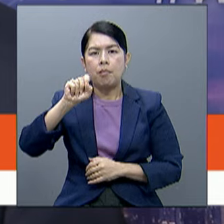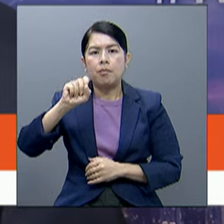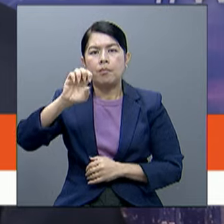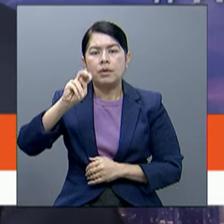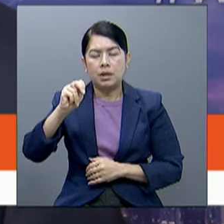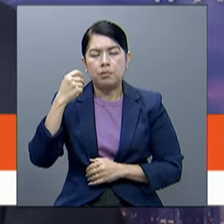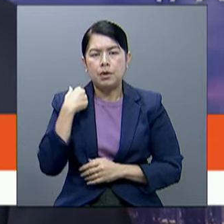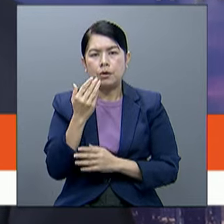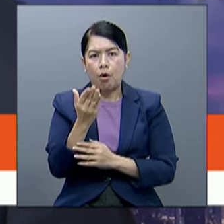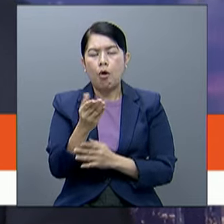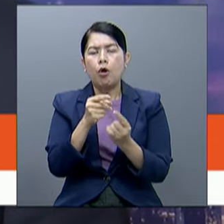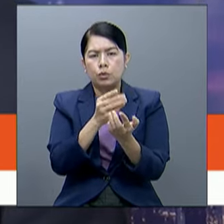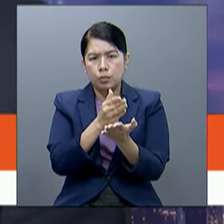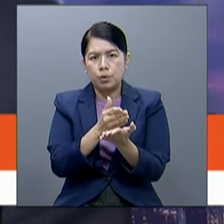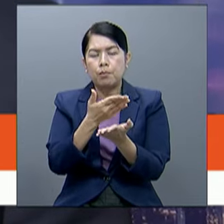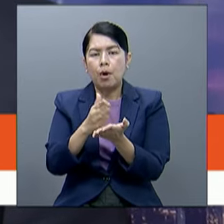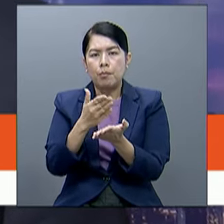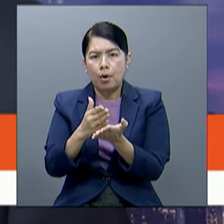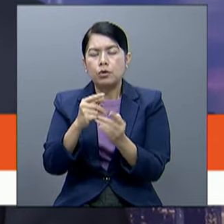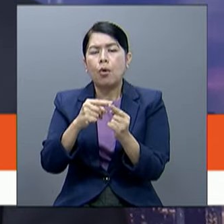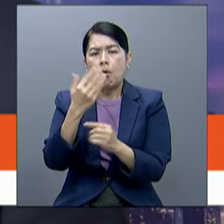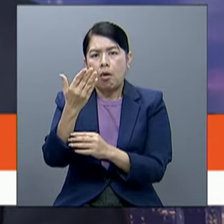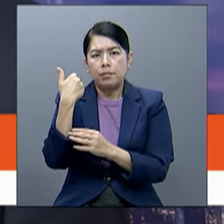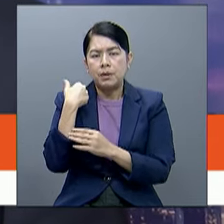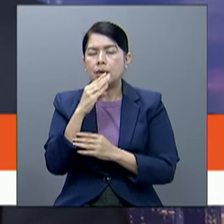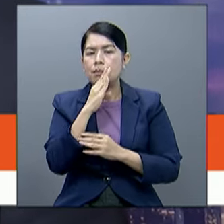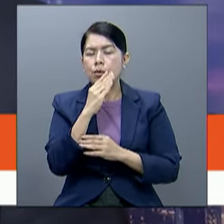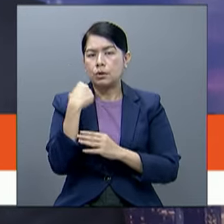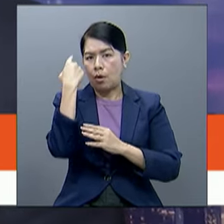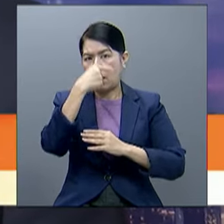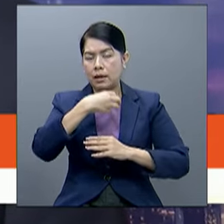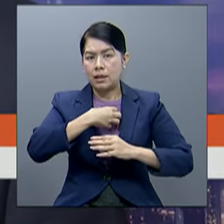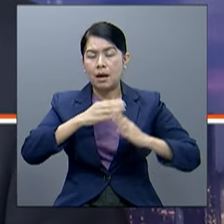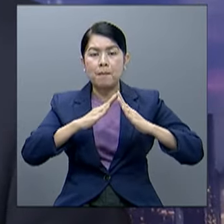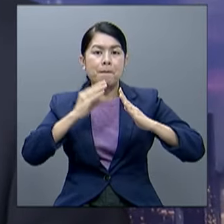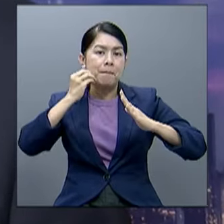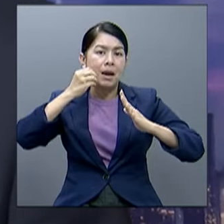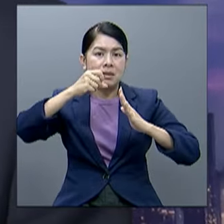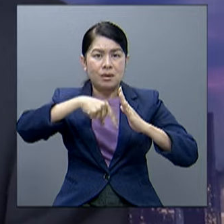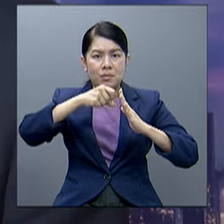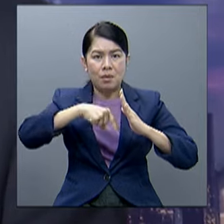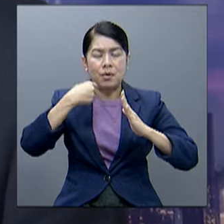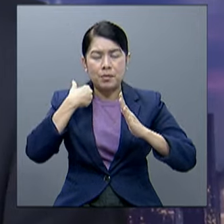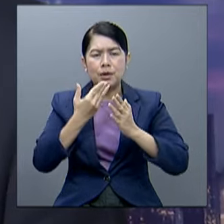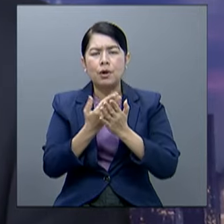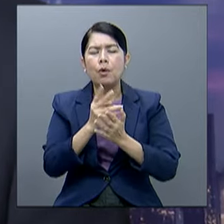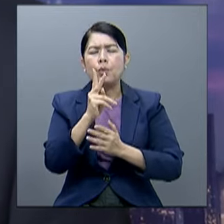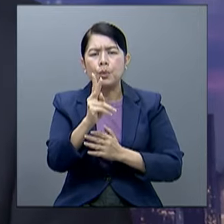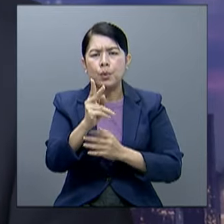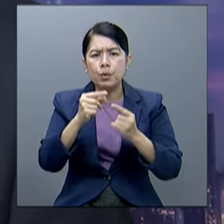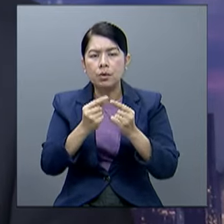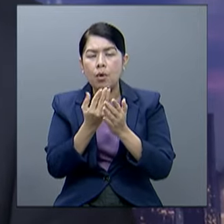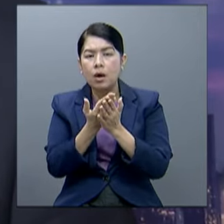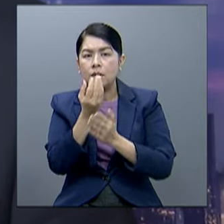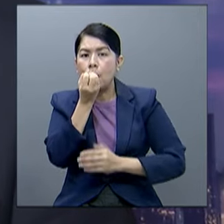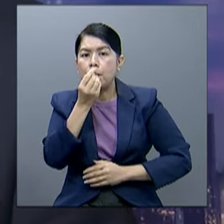การพักชำระหนี้ก็ได้หรือคนที่ต้องการซ่อมแซนบ้านก็มีสินเชื่อดอกเบี้ยต่ำสำหรับดูแลเรื่องการ